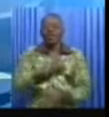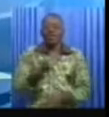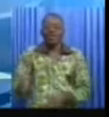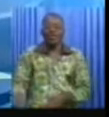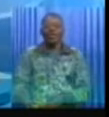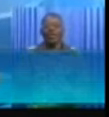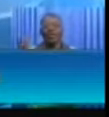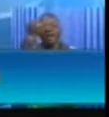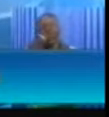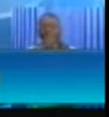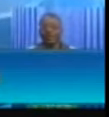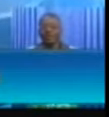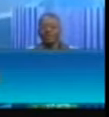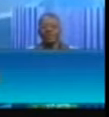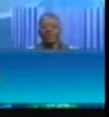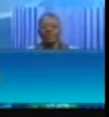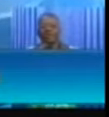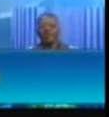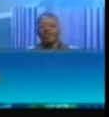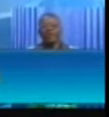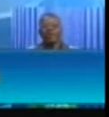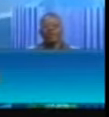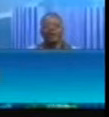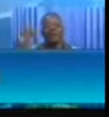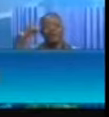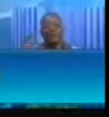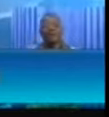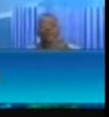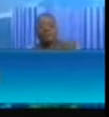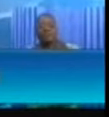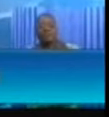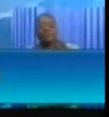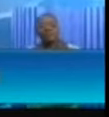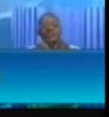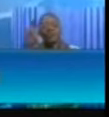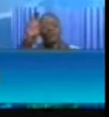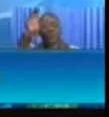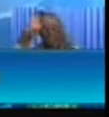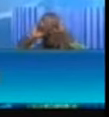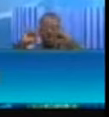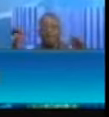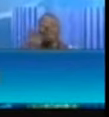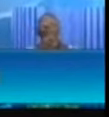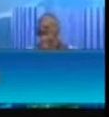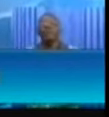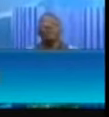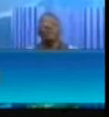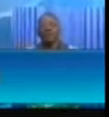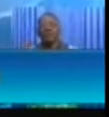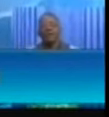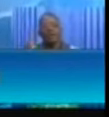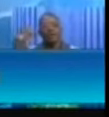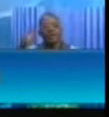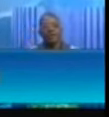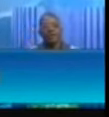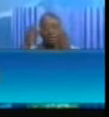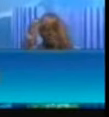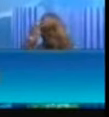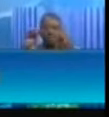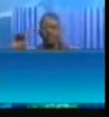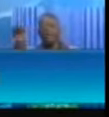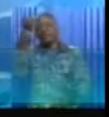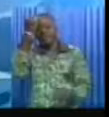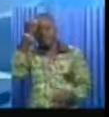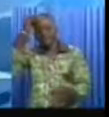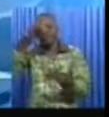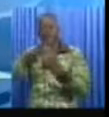L'Afrique du Sud retient son souffle. Nelson Mandela, hospitalisé depuis 16 jours pour une infection pulmonaire, est désormais officiellement dans